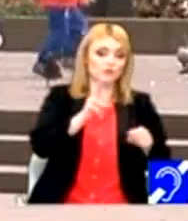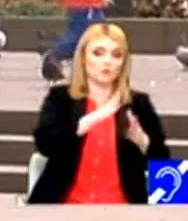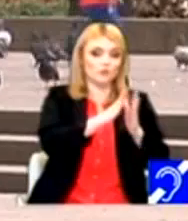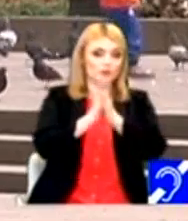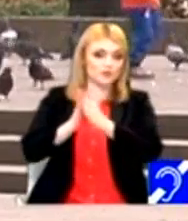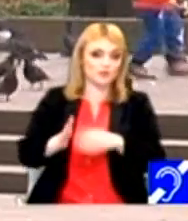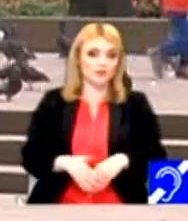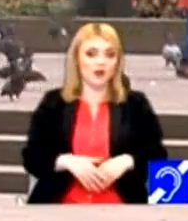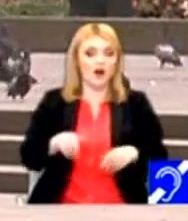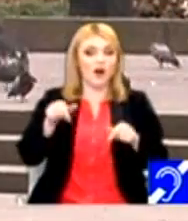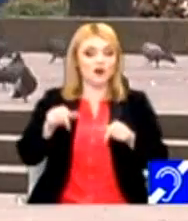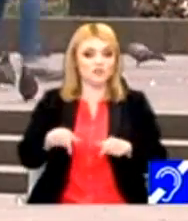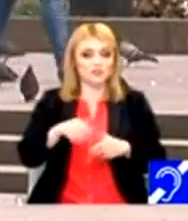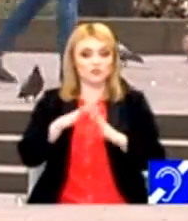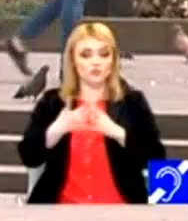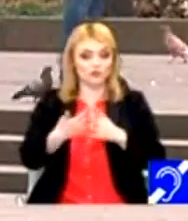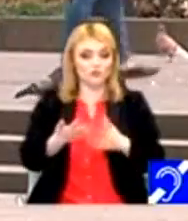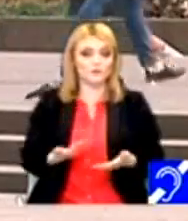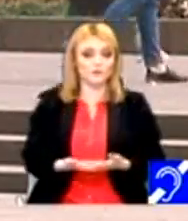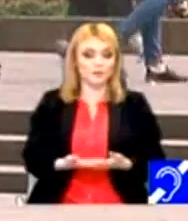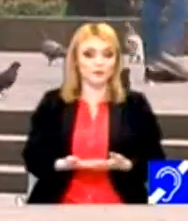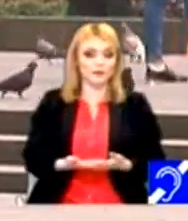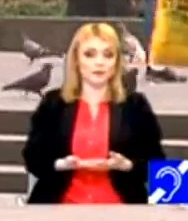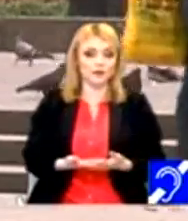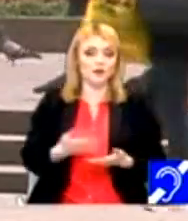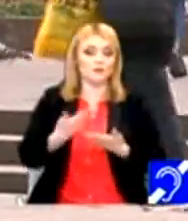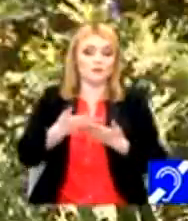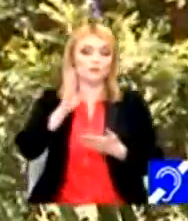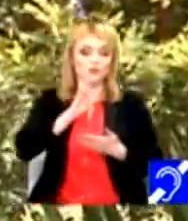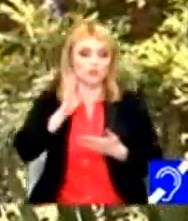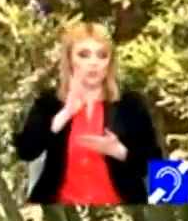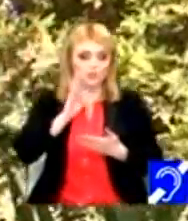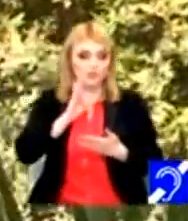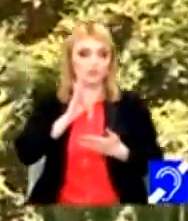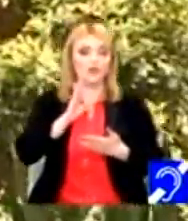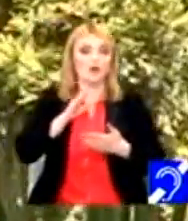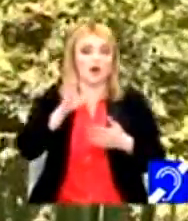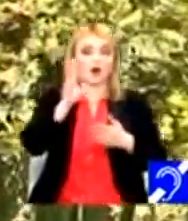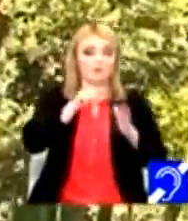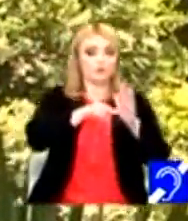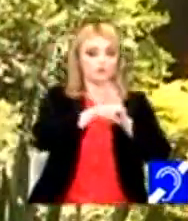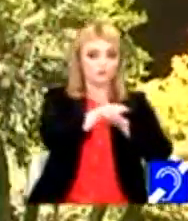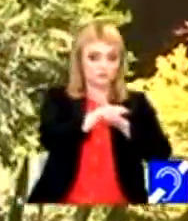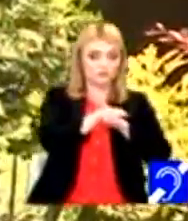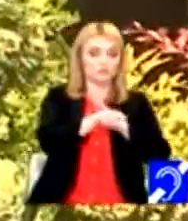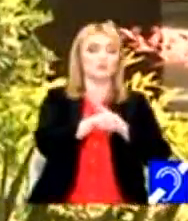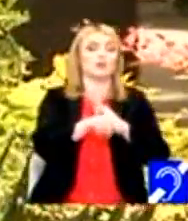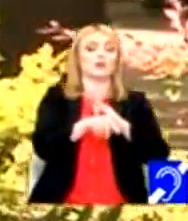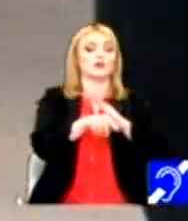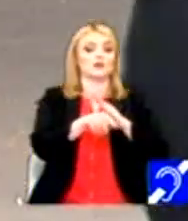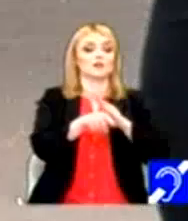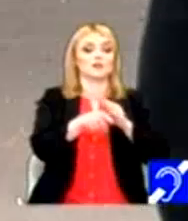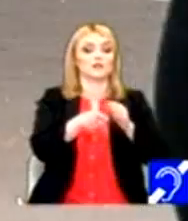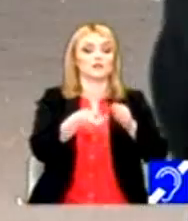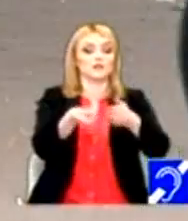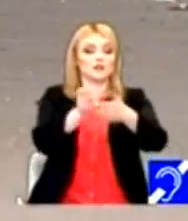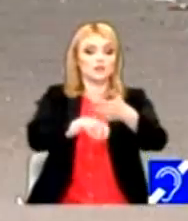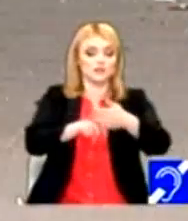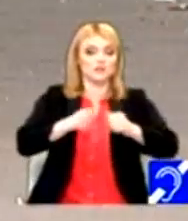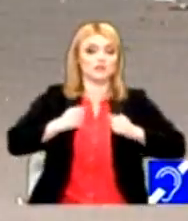către 25 iulie plata taxelor locale pentru agenții economici care sunt obligați acum, de